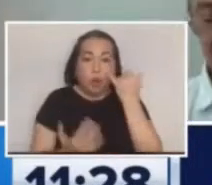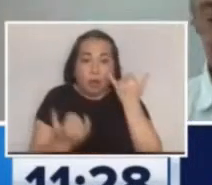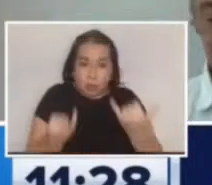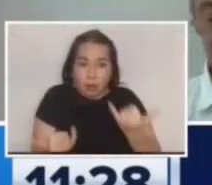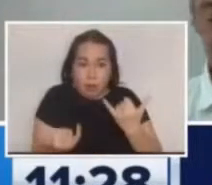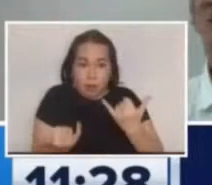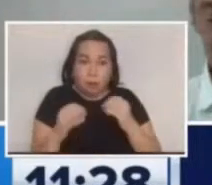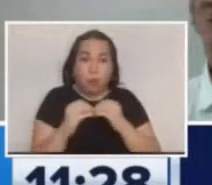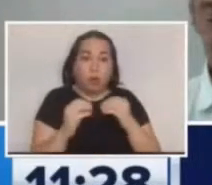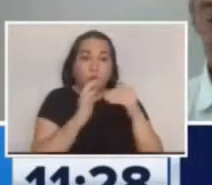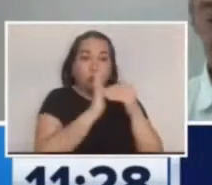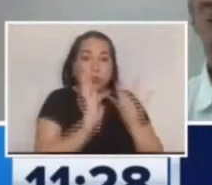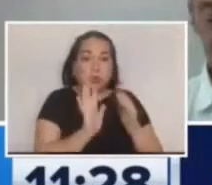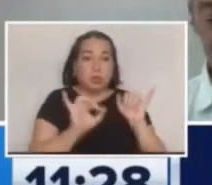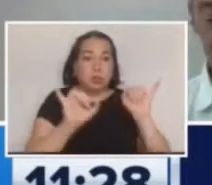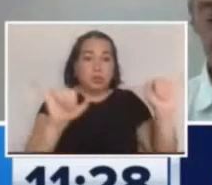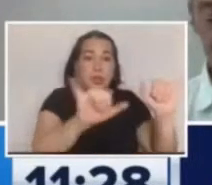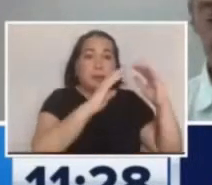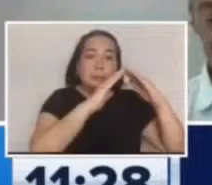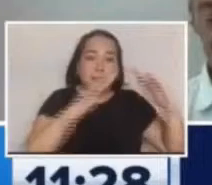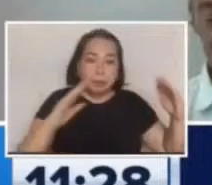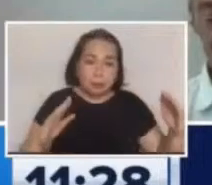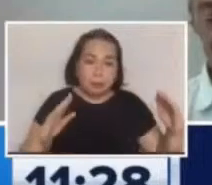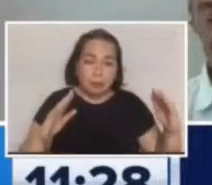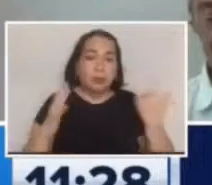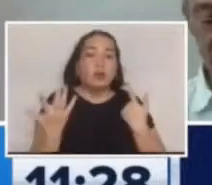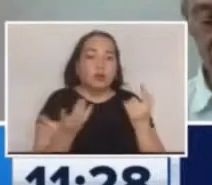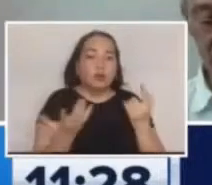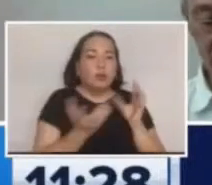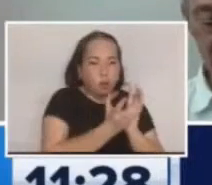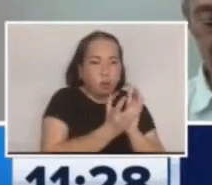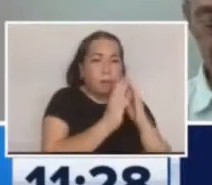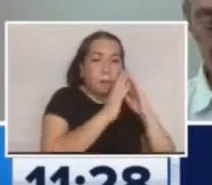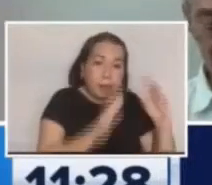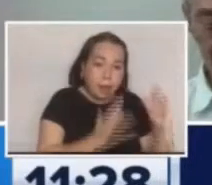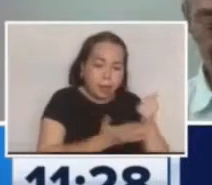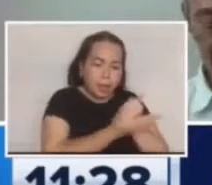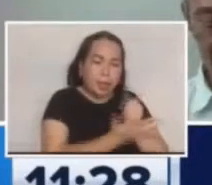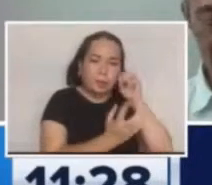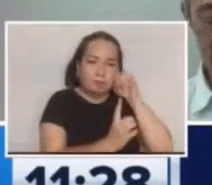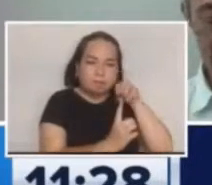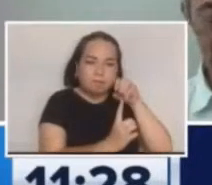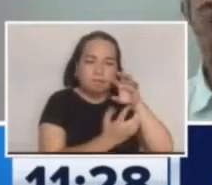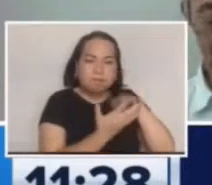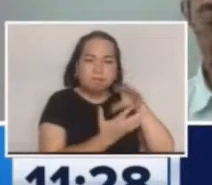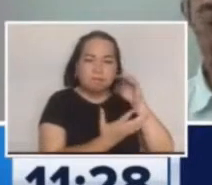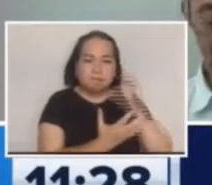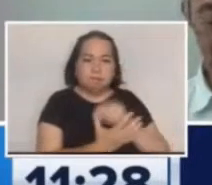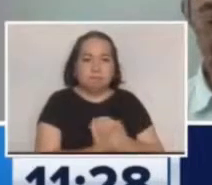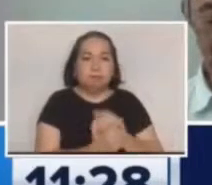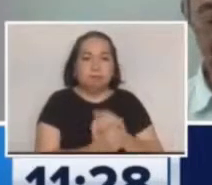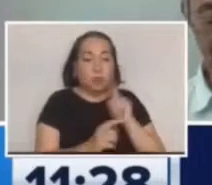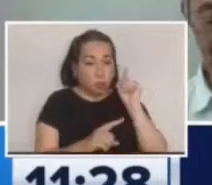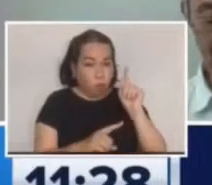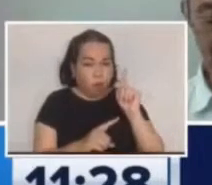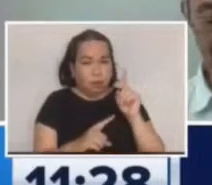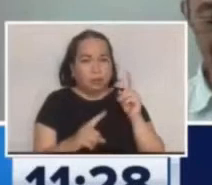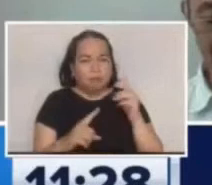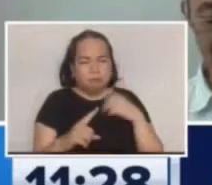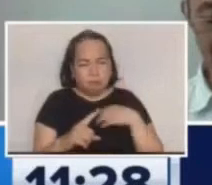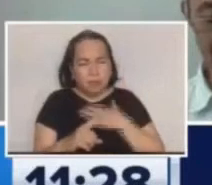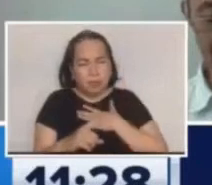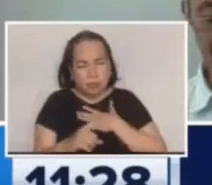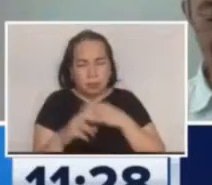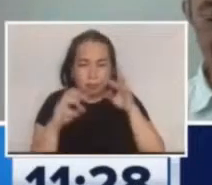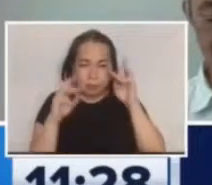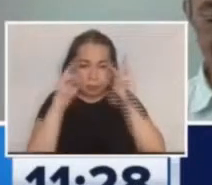training, etc. material. Sila ay nagkakampanya laban sa cyberbullying, anong dapat gawin ng parents,